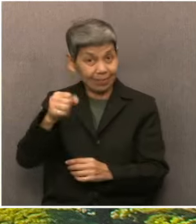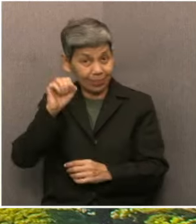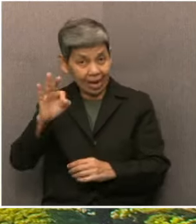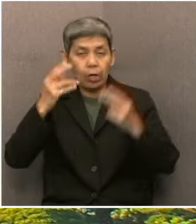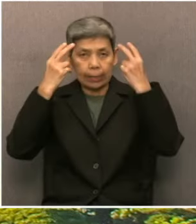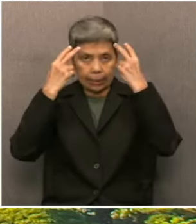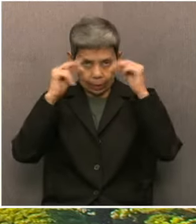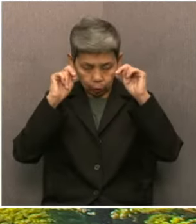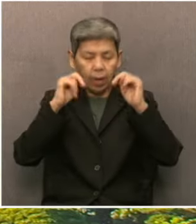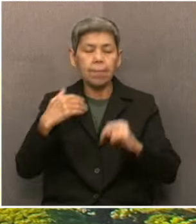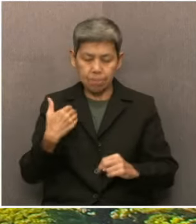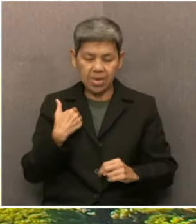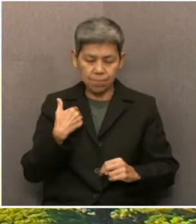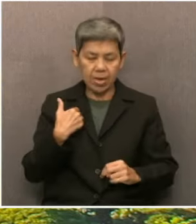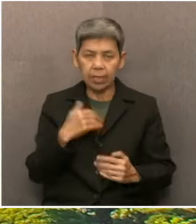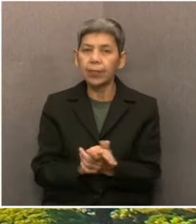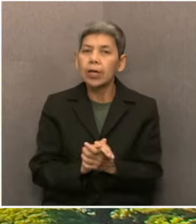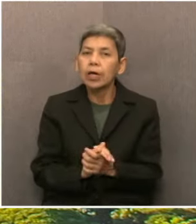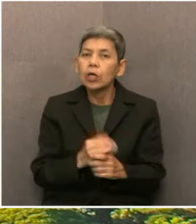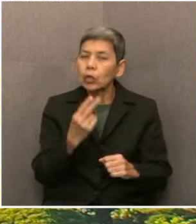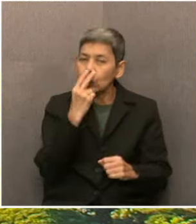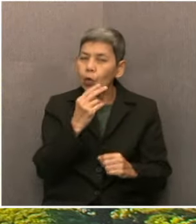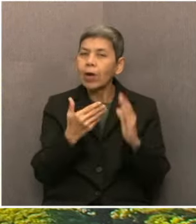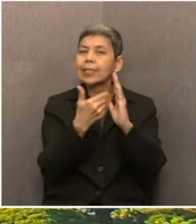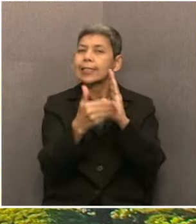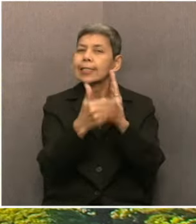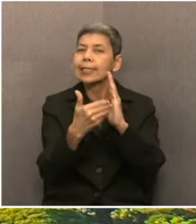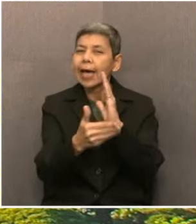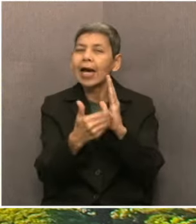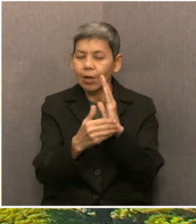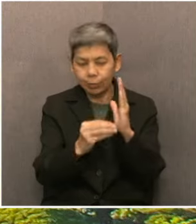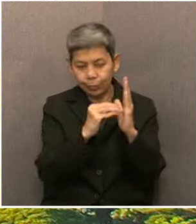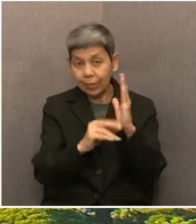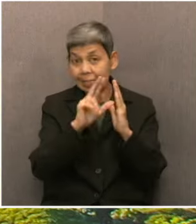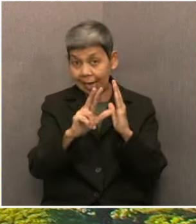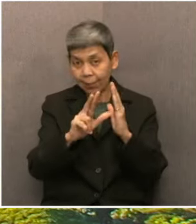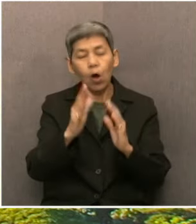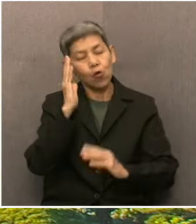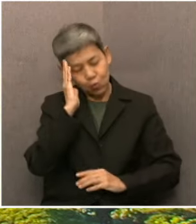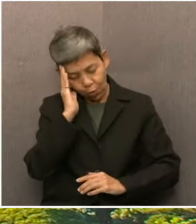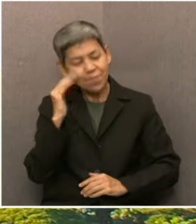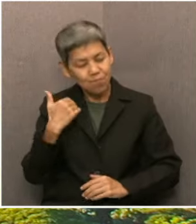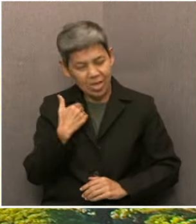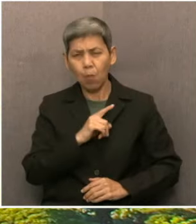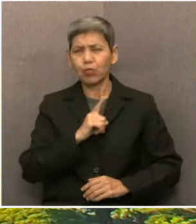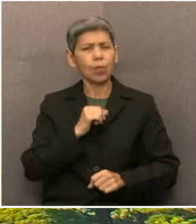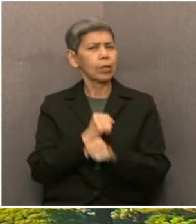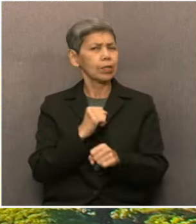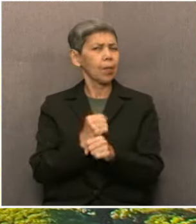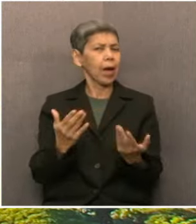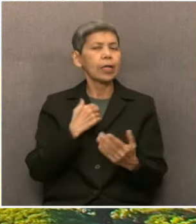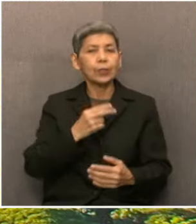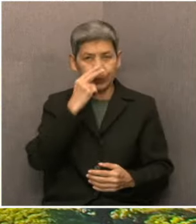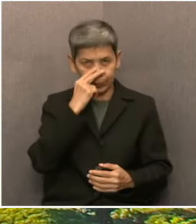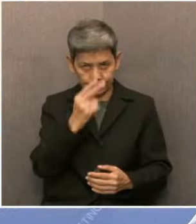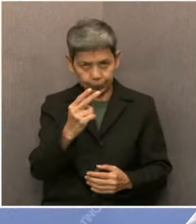นายกรัฐมนตรีมีภารกิจลงพื้นที่แดนดินถิ่นอีสานนะครับไปกันถึง 3จังหวัดแล้วก็พักคั้งคืนด้วยภารกิจครั้งนี้จะเป็นอย่างไรติดตามพร้อมกัน